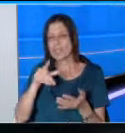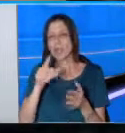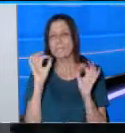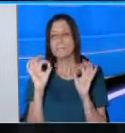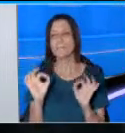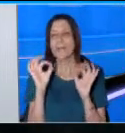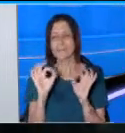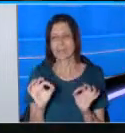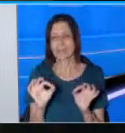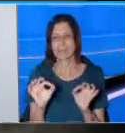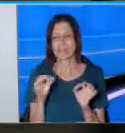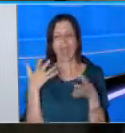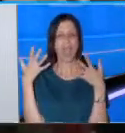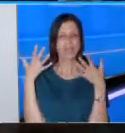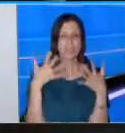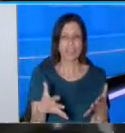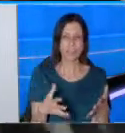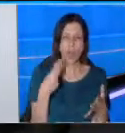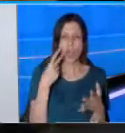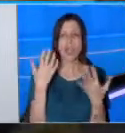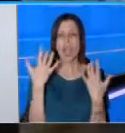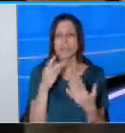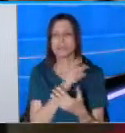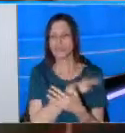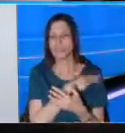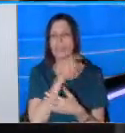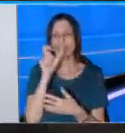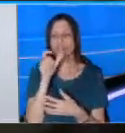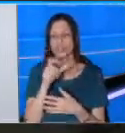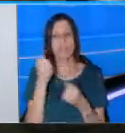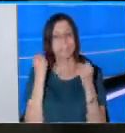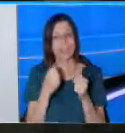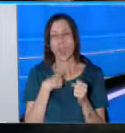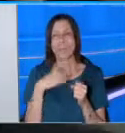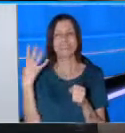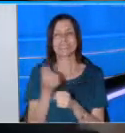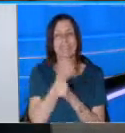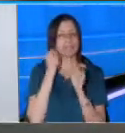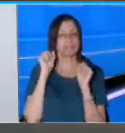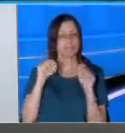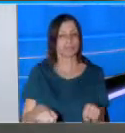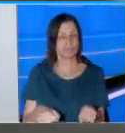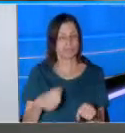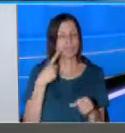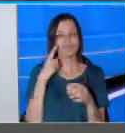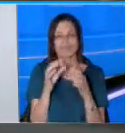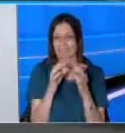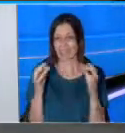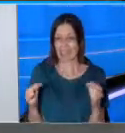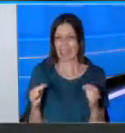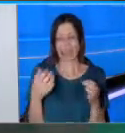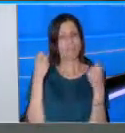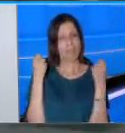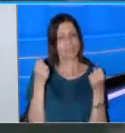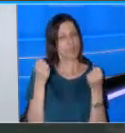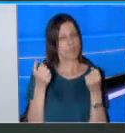באמת התקפה שאתה רואה גם השוטרים ואנשי הביטחון לא מצליחים להתגבר. תראה, זה מתחיל באיזשהו מקום,